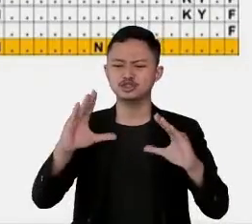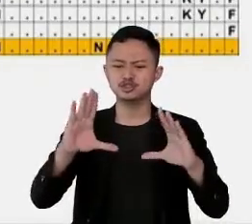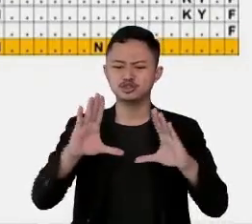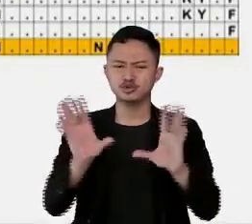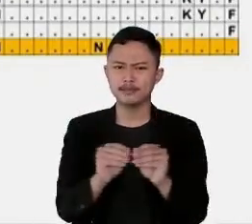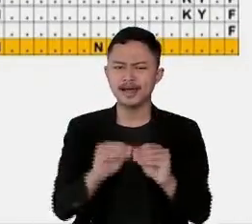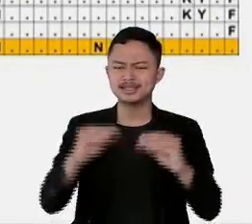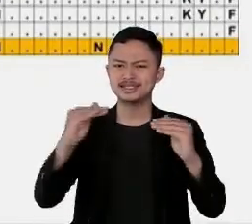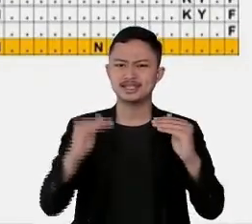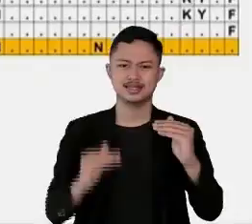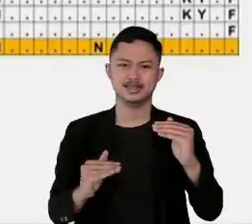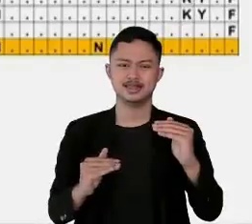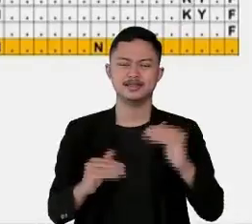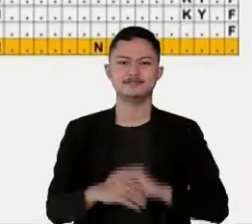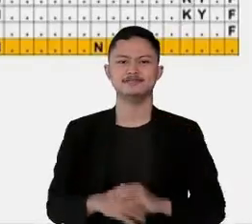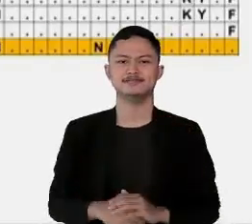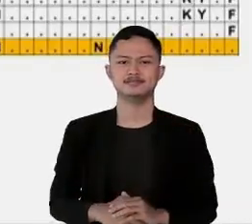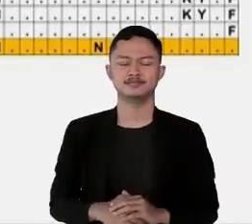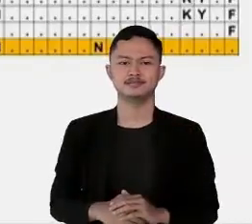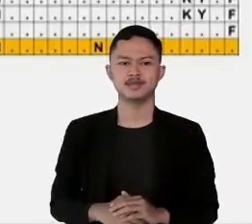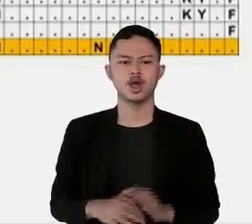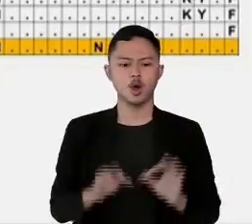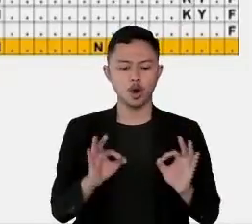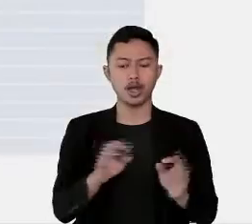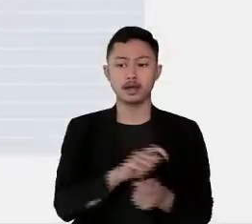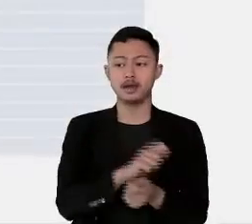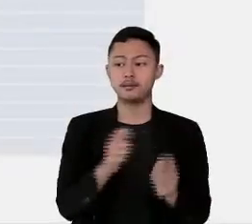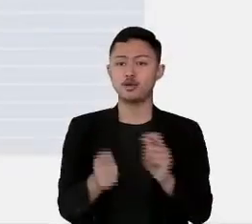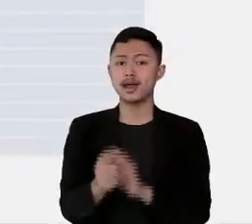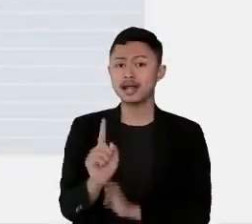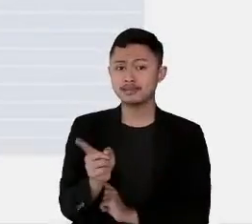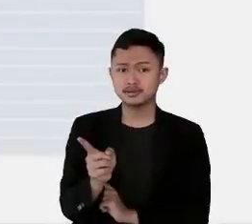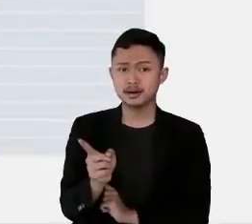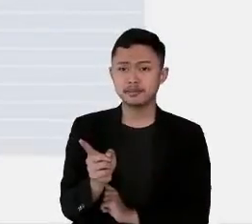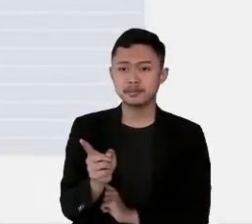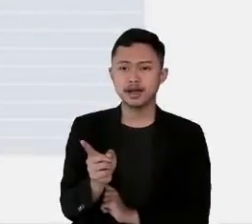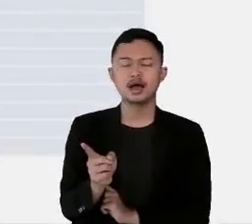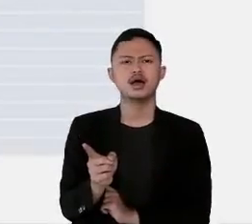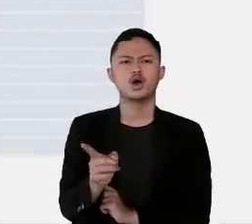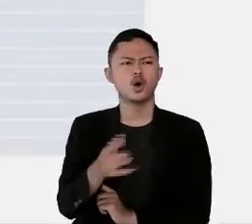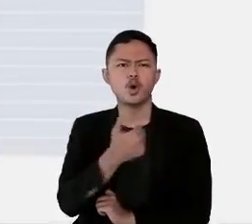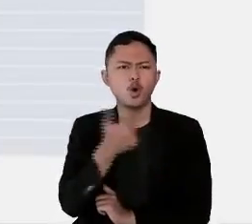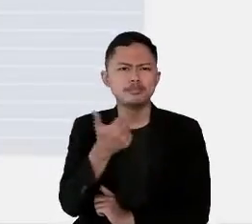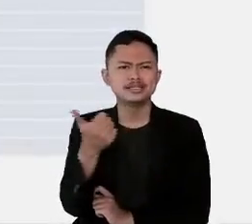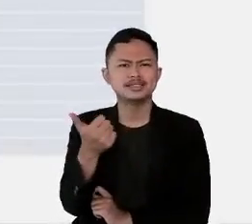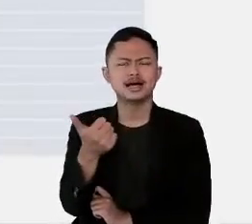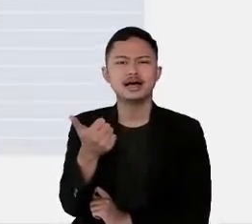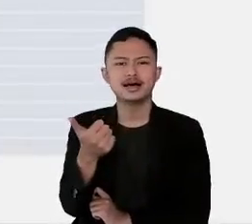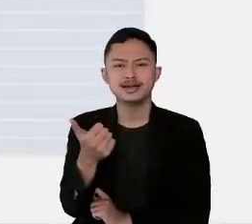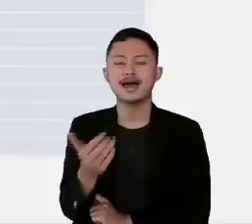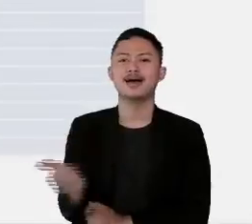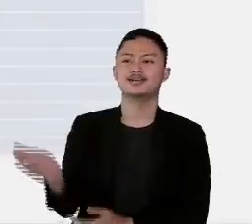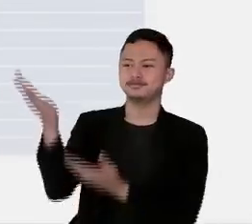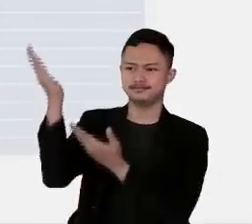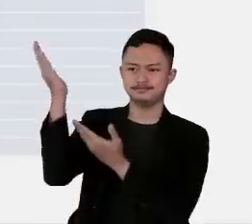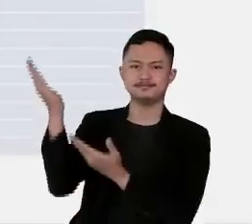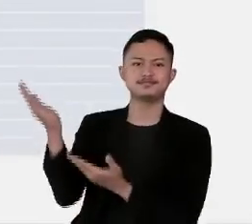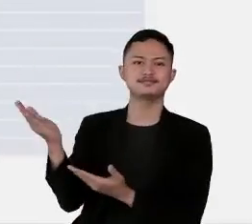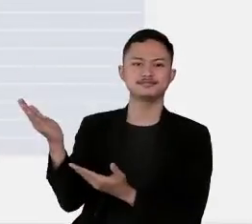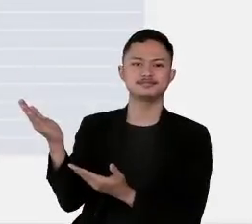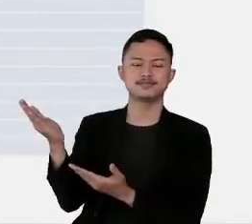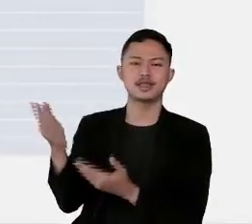di kamar yang kedua Bagaimana perubahan itu apakah ada indikasi dia perubahannya ini nah ini adalah